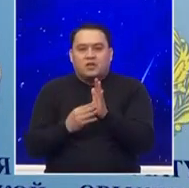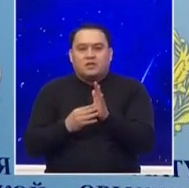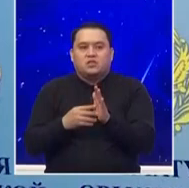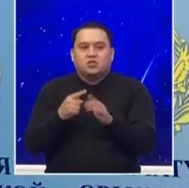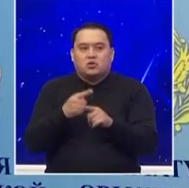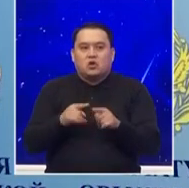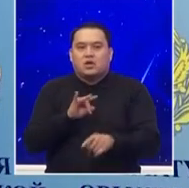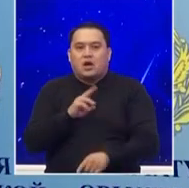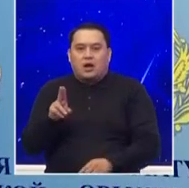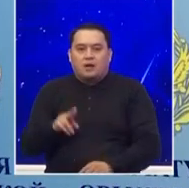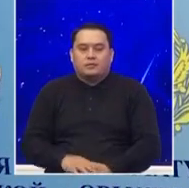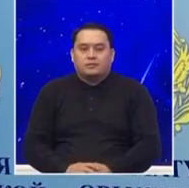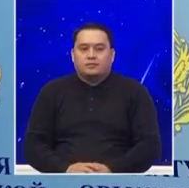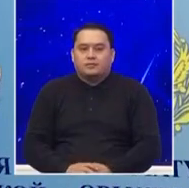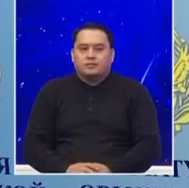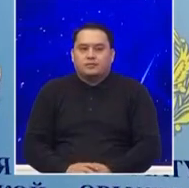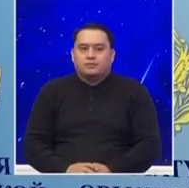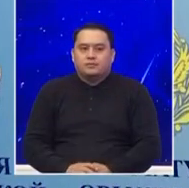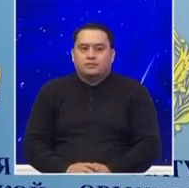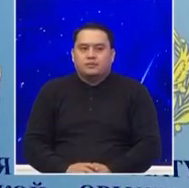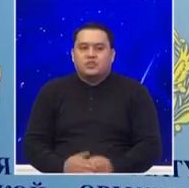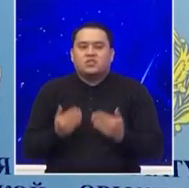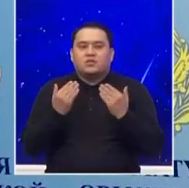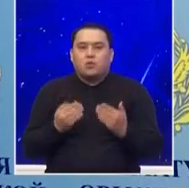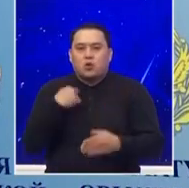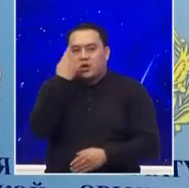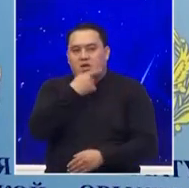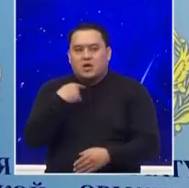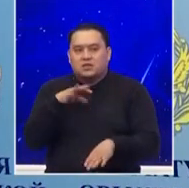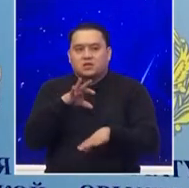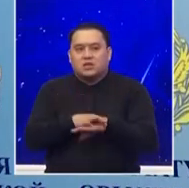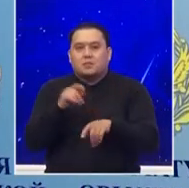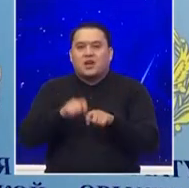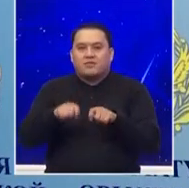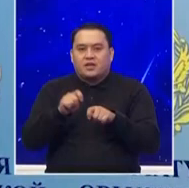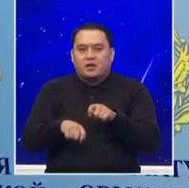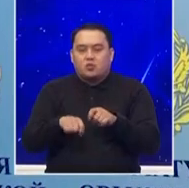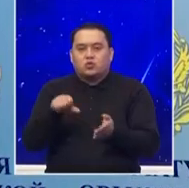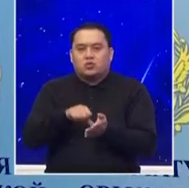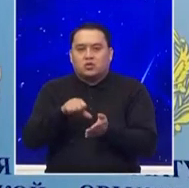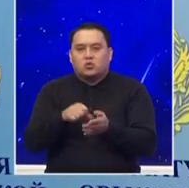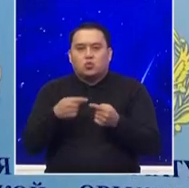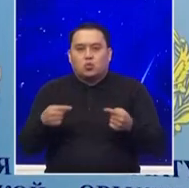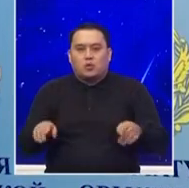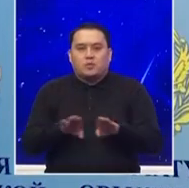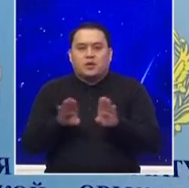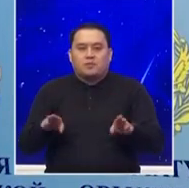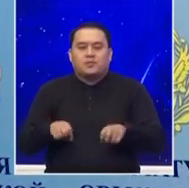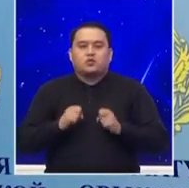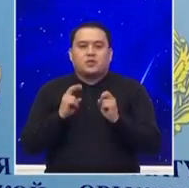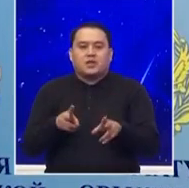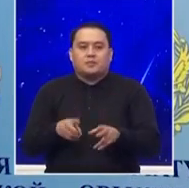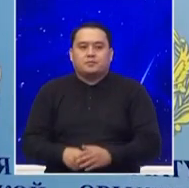3 Уголовного кодекса Республики Казахстан. На сегодня личность задержанного проверяется на причастность к другим аналогичным